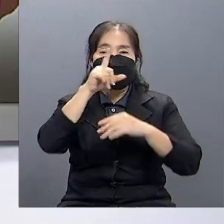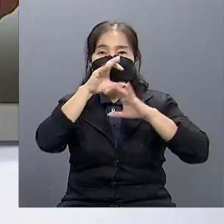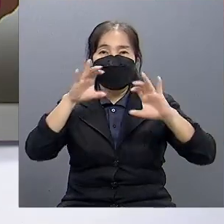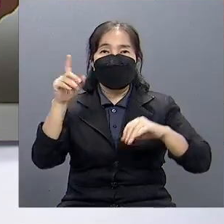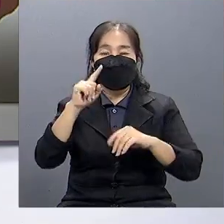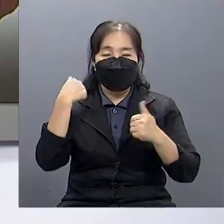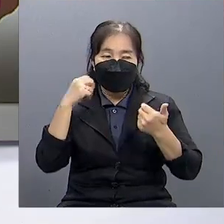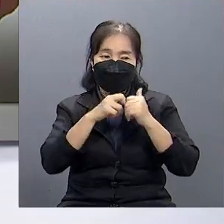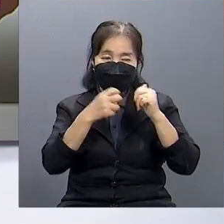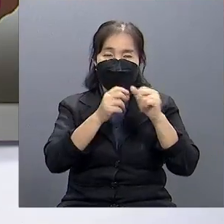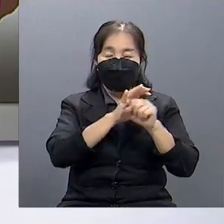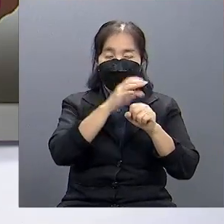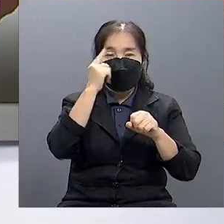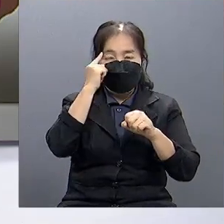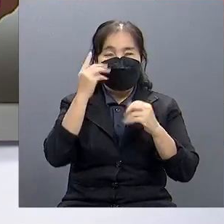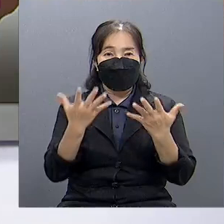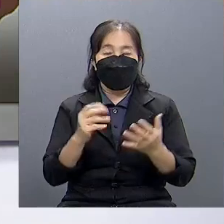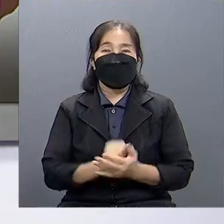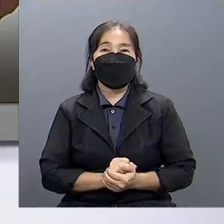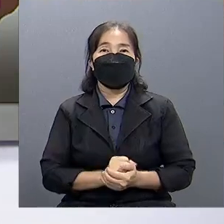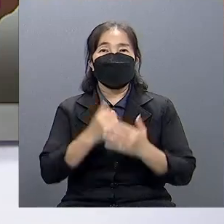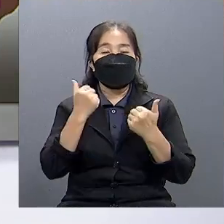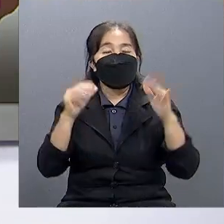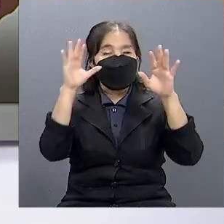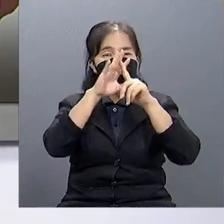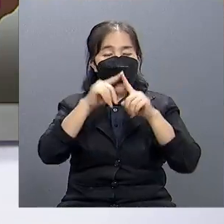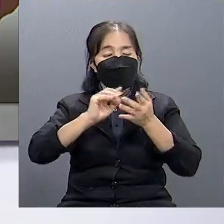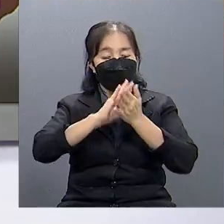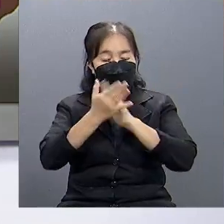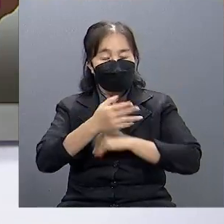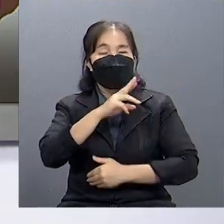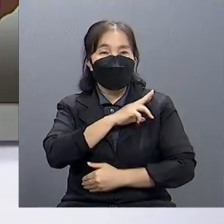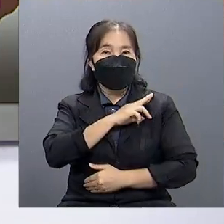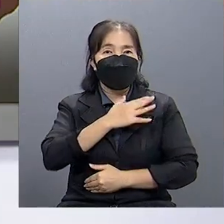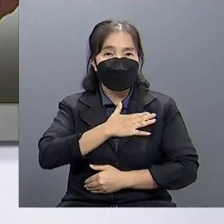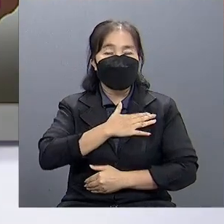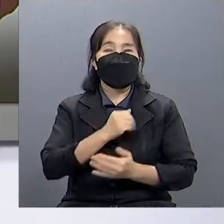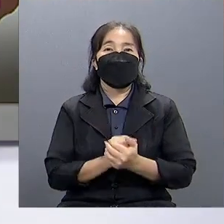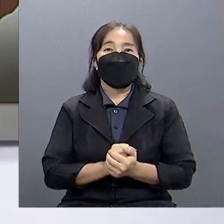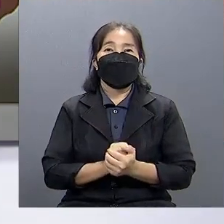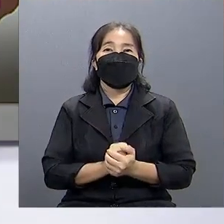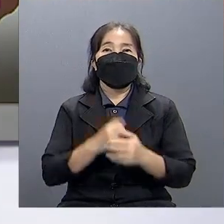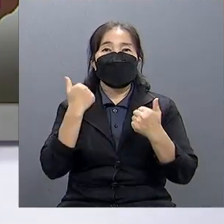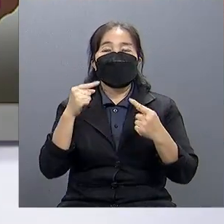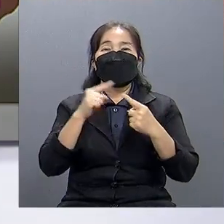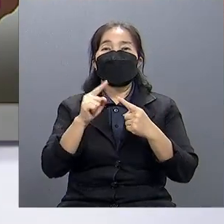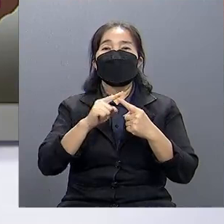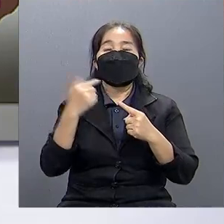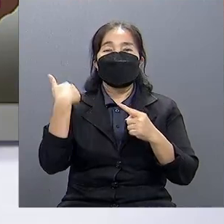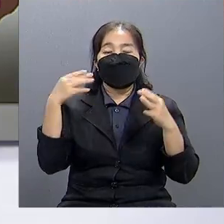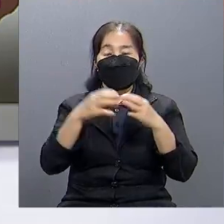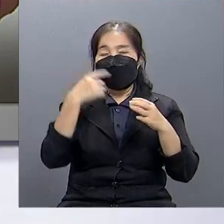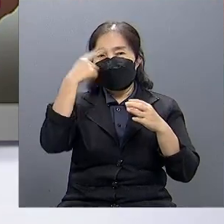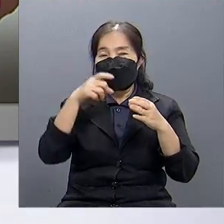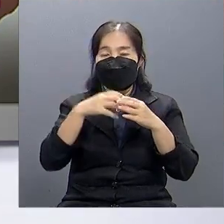ค่ะซึ่งสิ่งนี้เท่ากับว่าเราต้องฝากความหวังในการปราบปรามการทุจริตนะคะเอาไว้กับผู้มีอำนาจทางการเมืองที่อาจจะเปลี่ยนใ